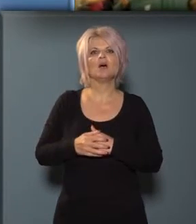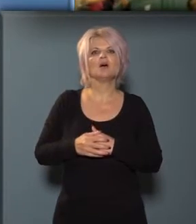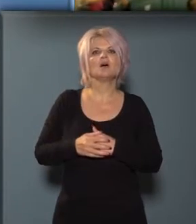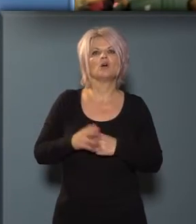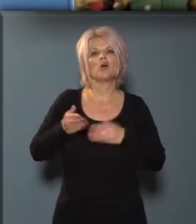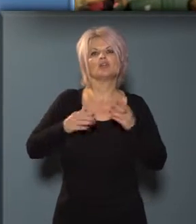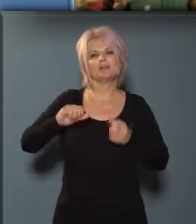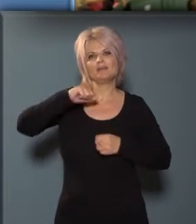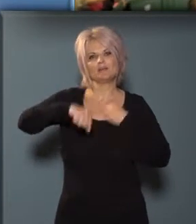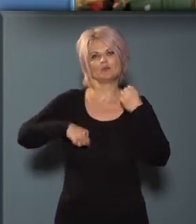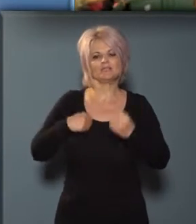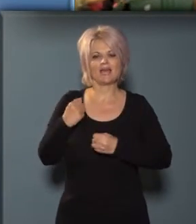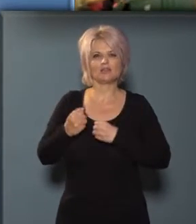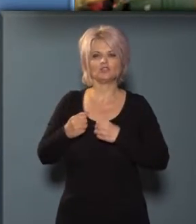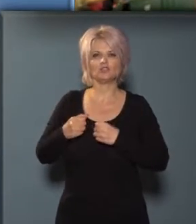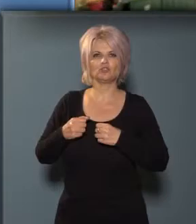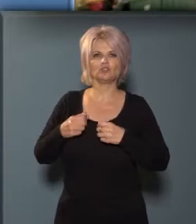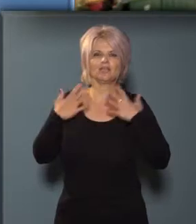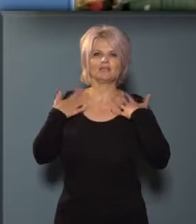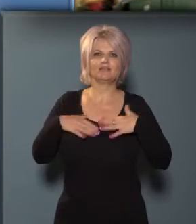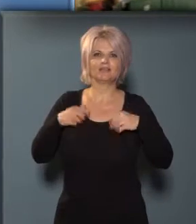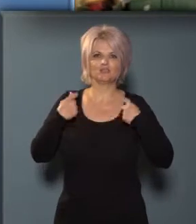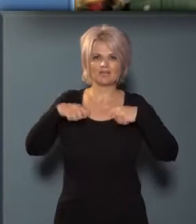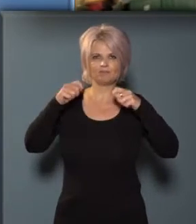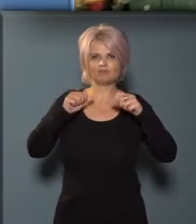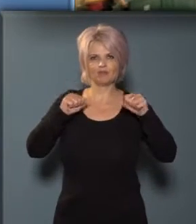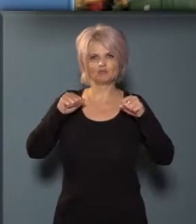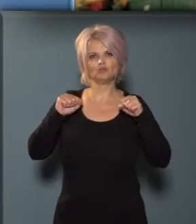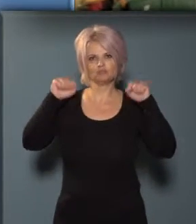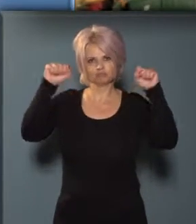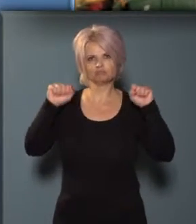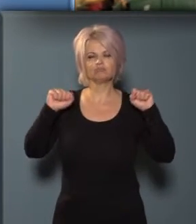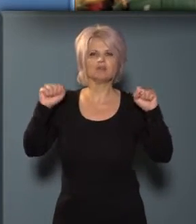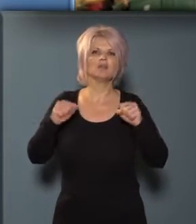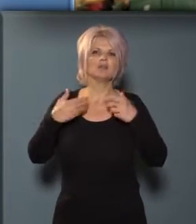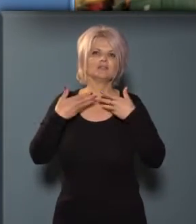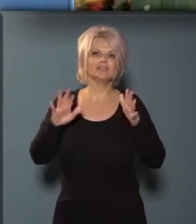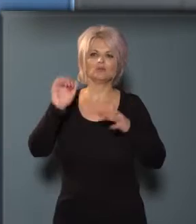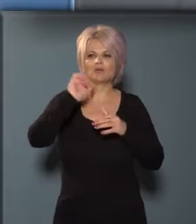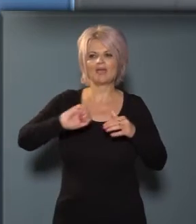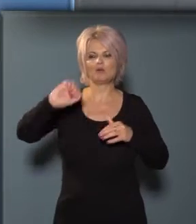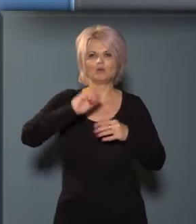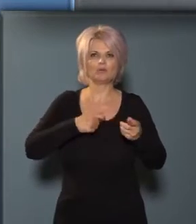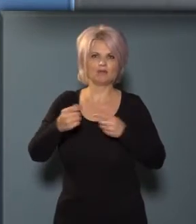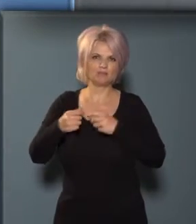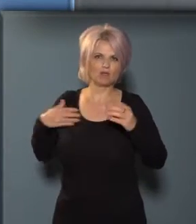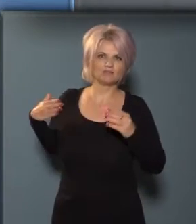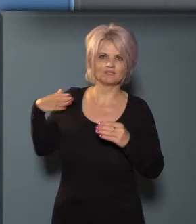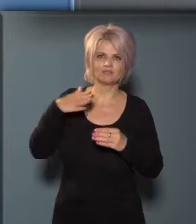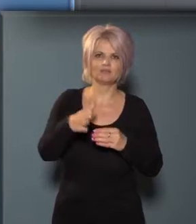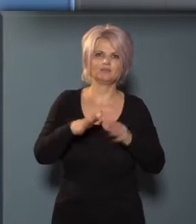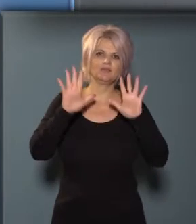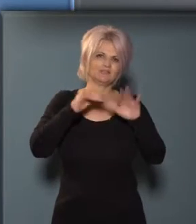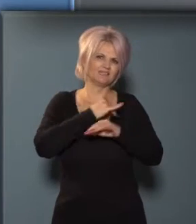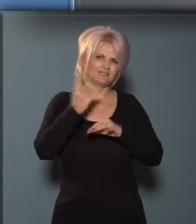birkózás, most ugye a testépítés, úgyhogy mindenféleképpen nyitunk az európai piac felé is. Ugye 10 év